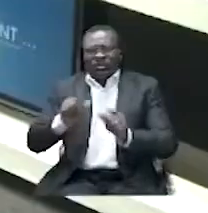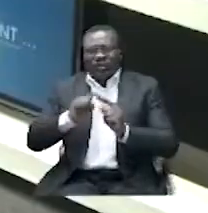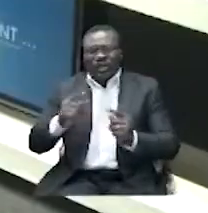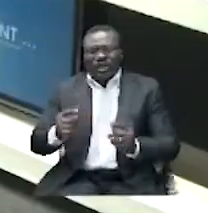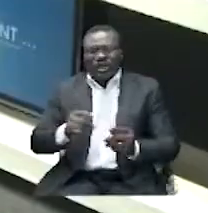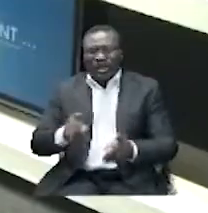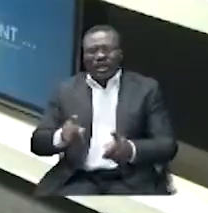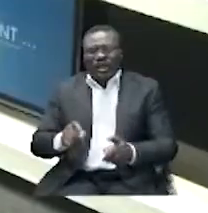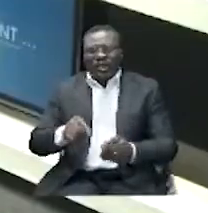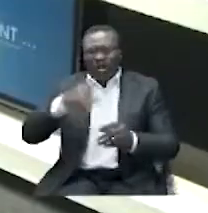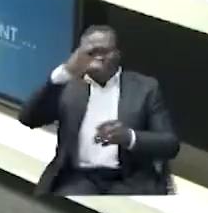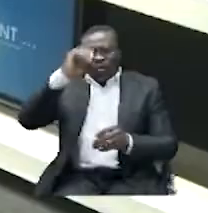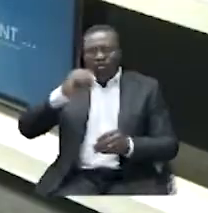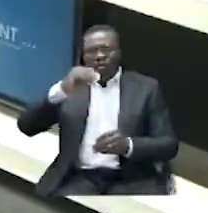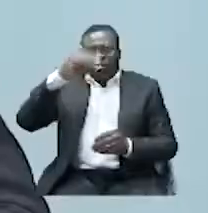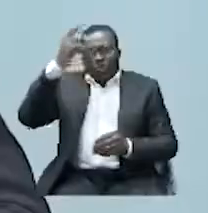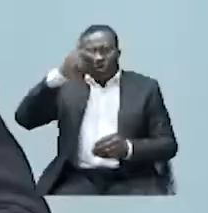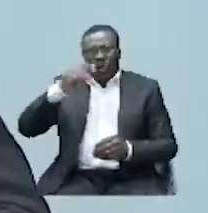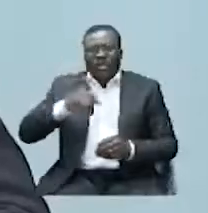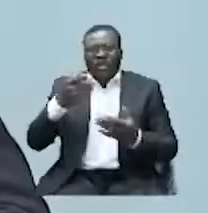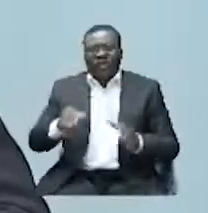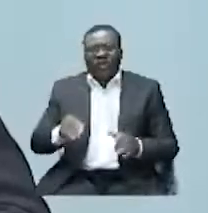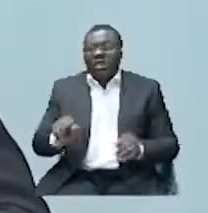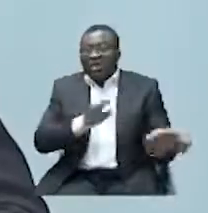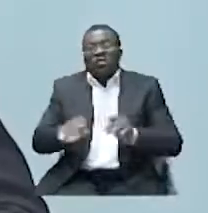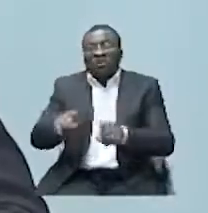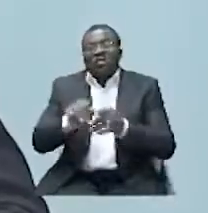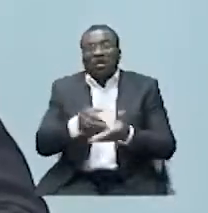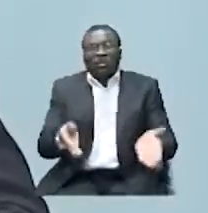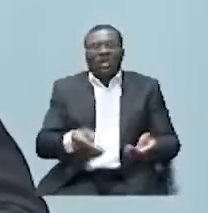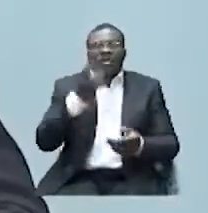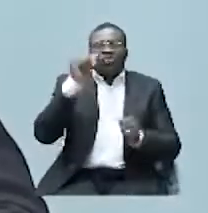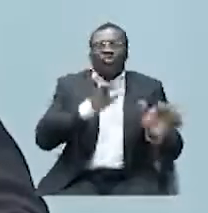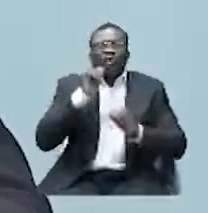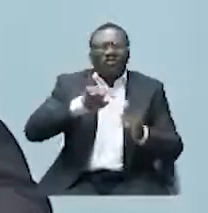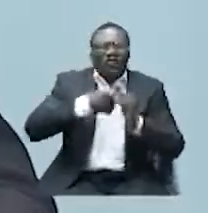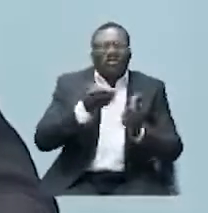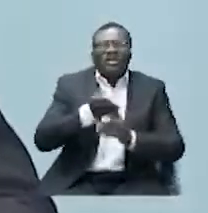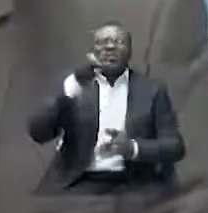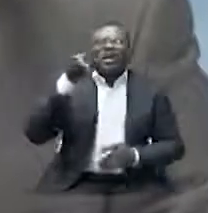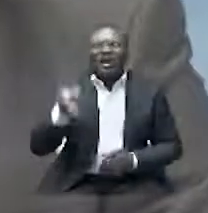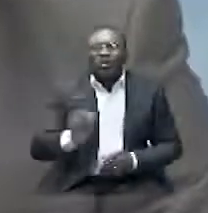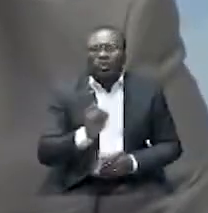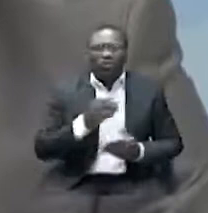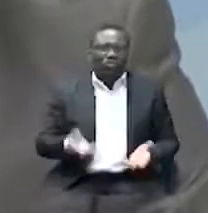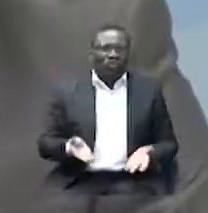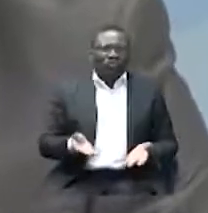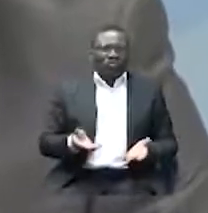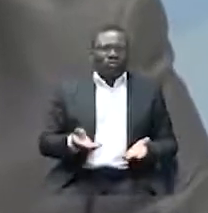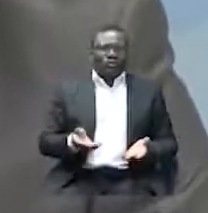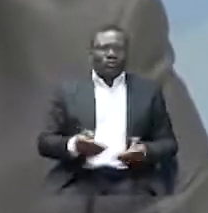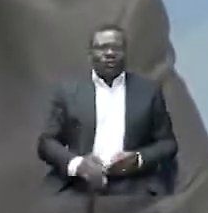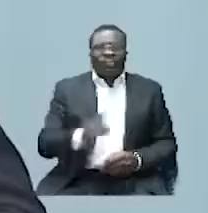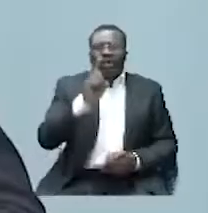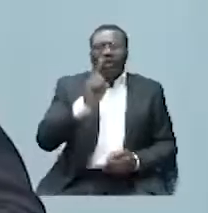venir, aux hommes politiques à venir, ils vont l'exercer tel quel. Pour ne pas le faire, par où commencer? Quelles sont les réformes? Alors, dans